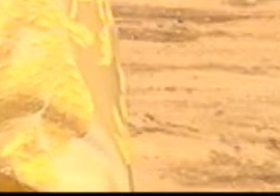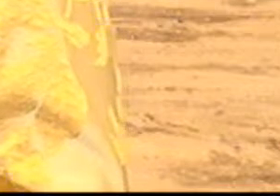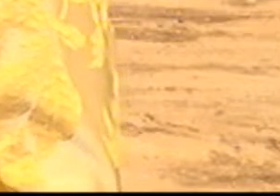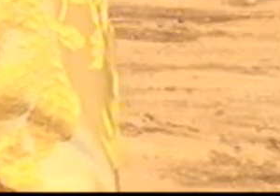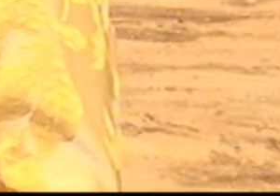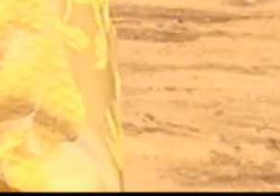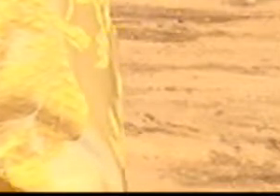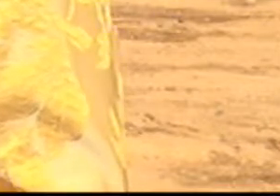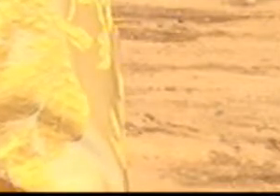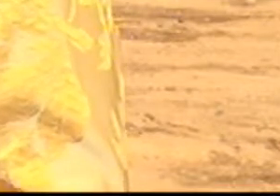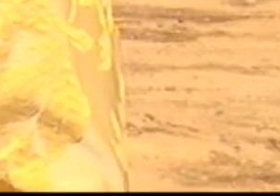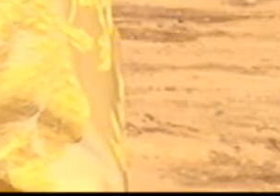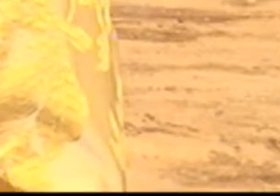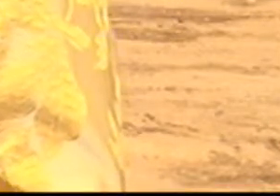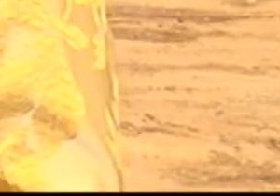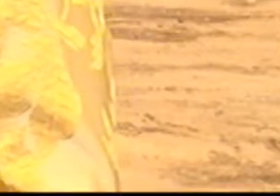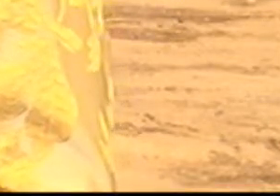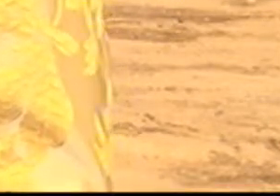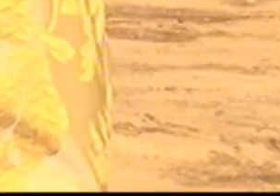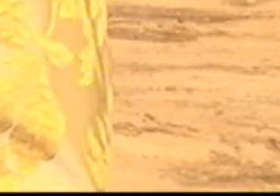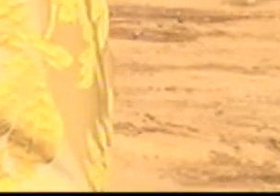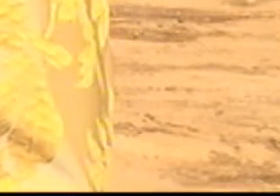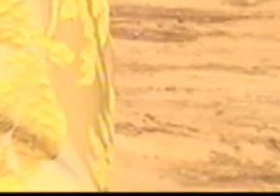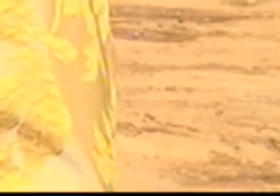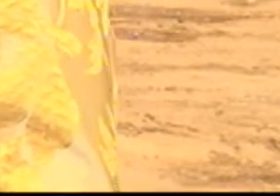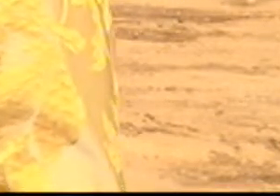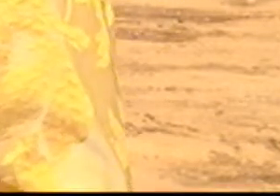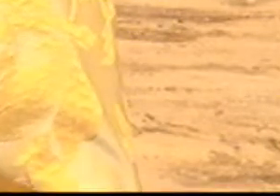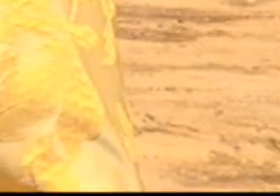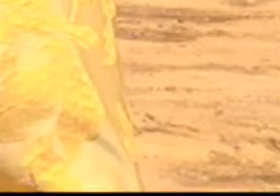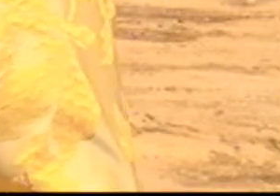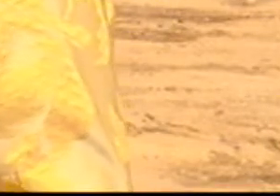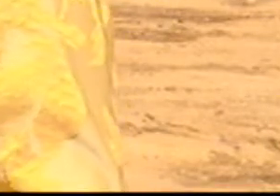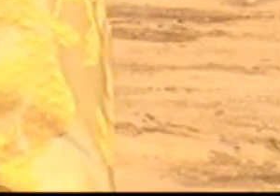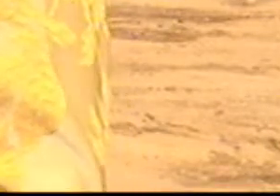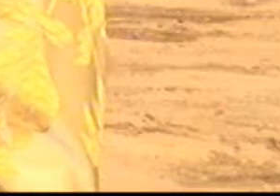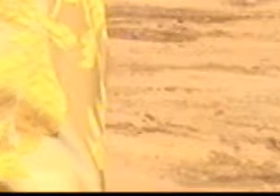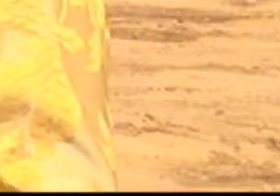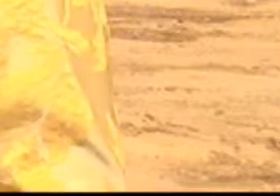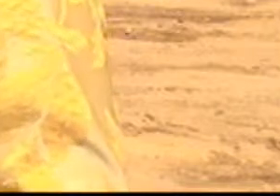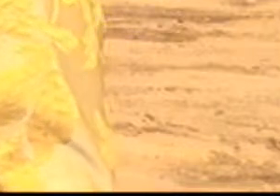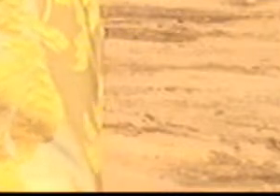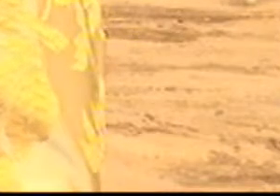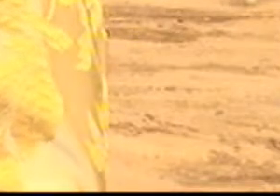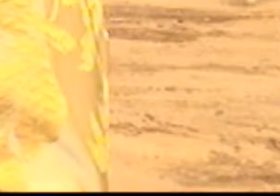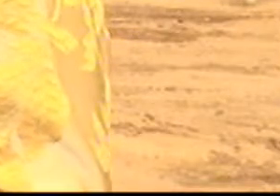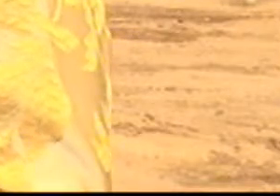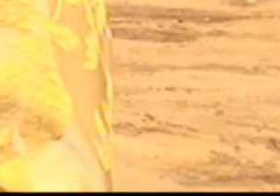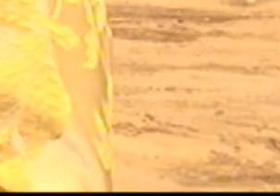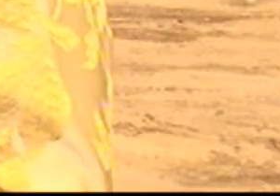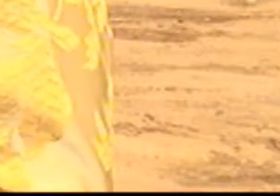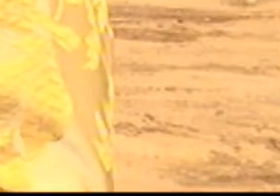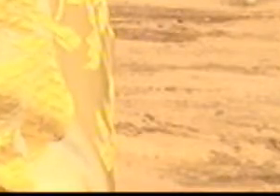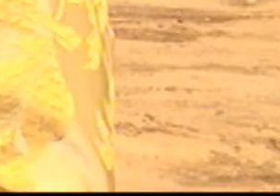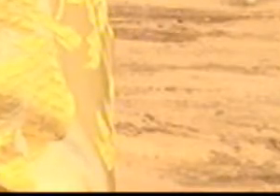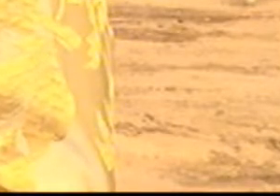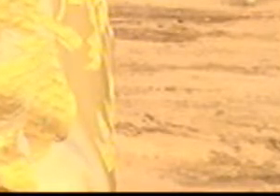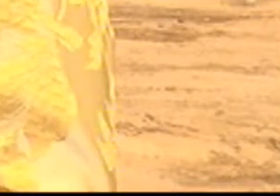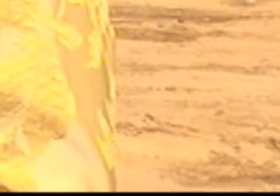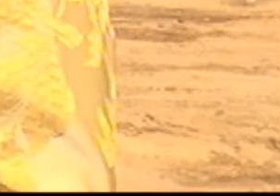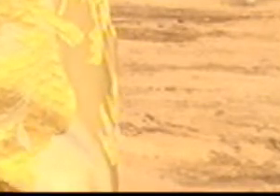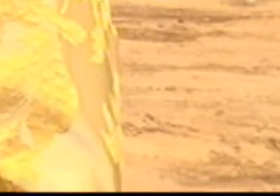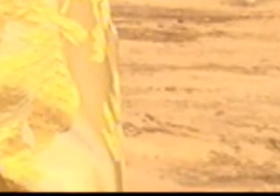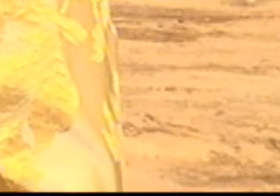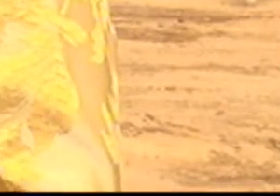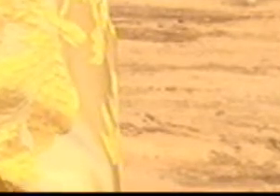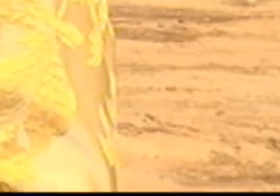na tunafikiri itakuwa ni shule inayofundisha masomo ya sayansi, lakini itawachukua watoto kutoka mikoa yote. Kwa hiyo kwa kweli ni